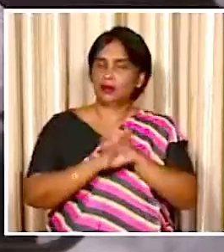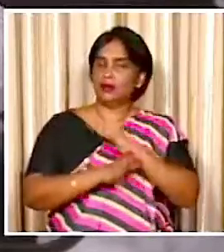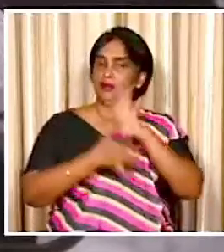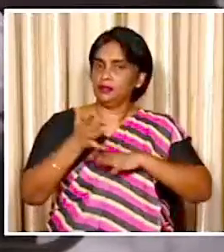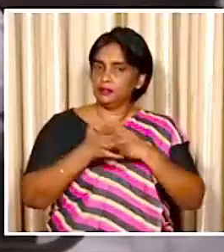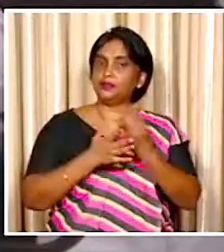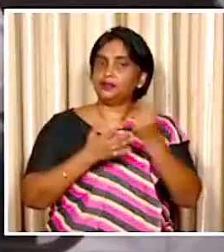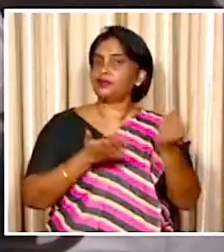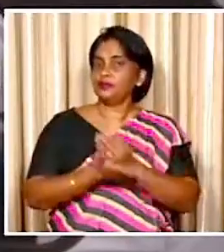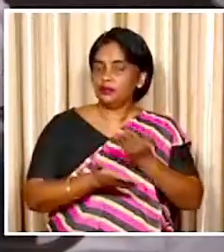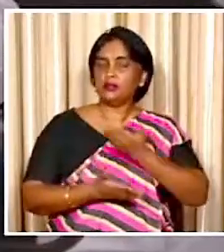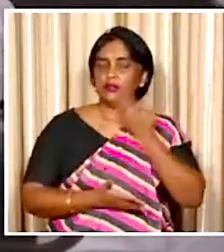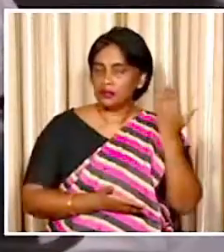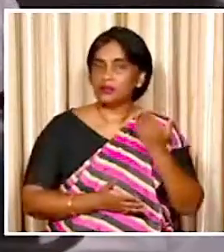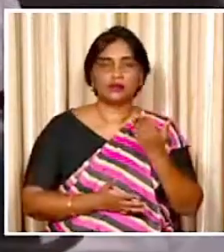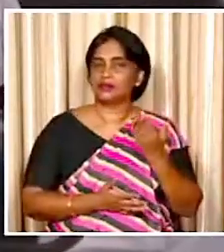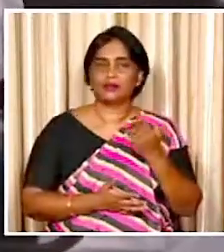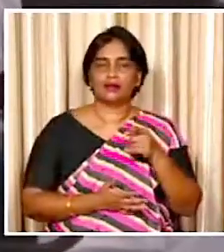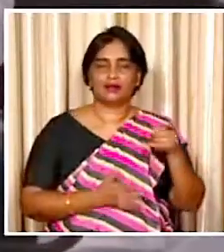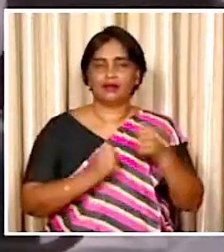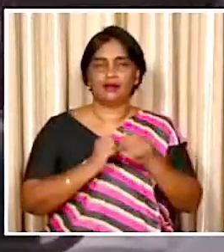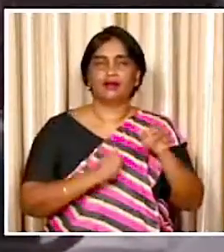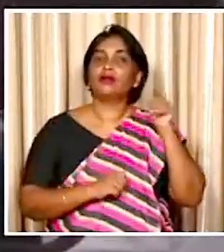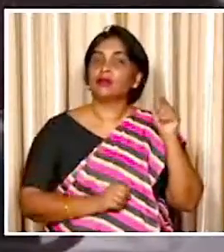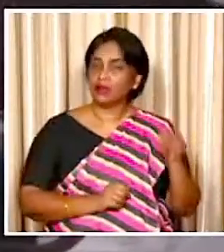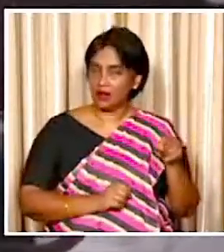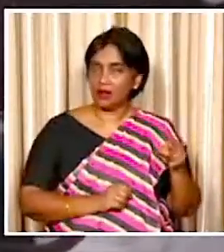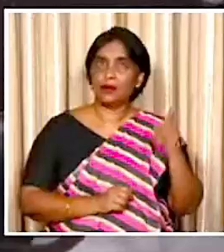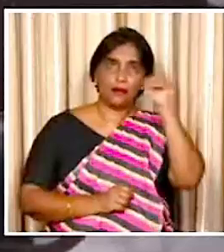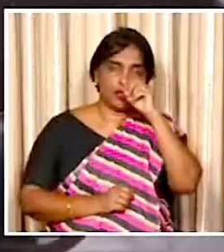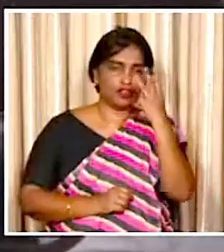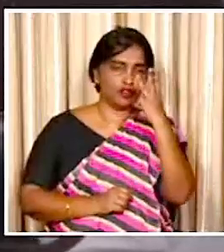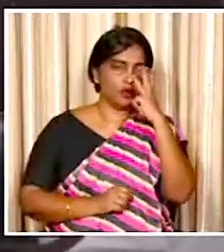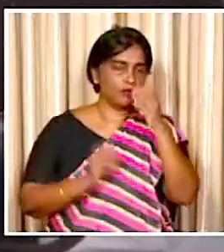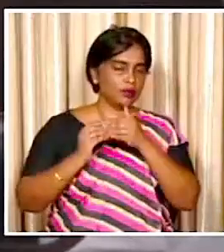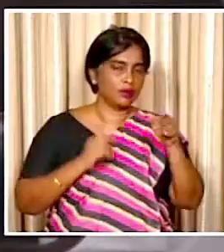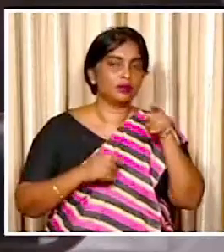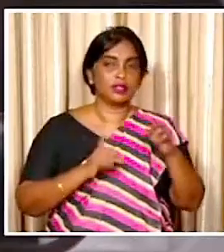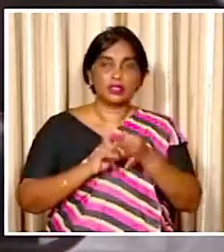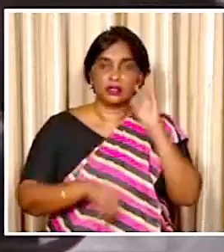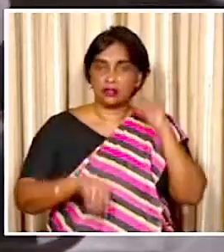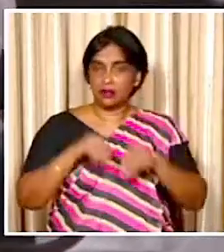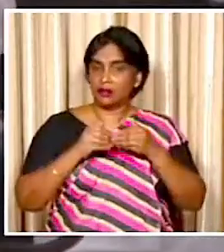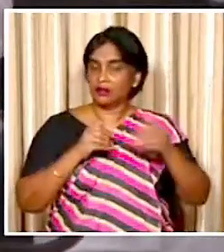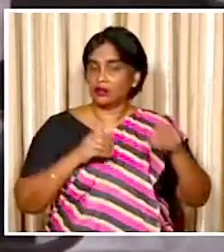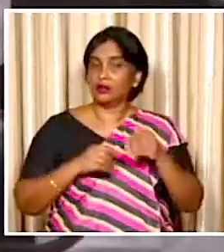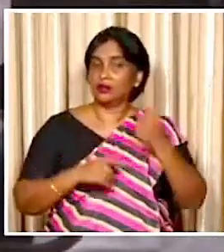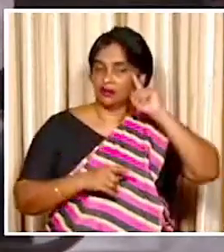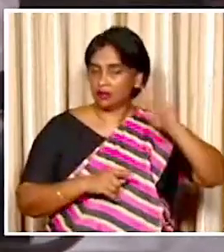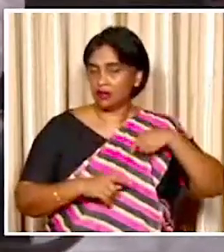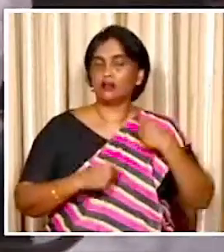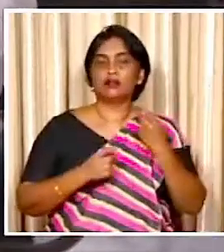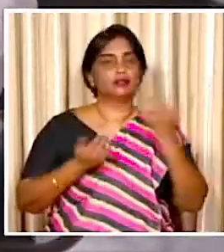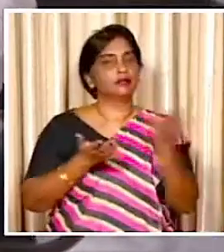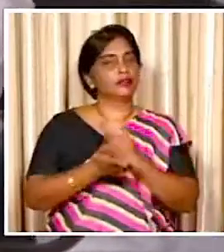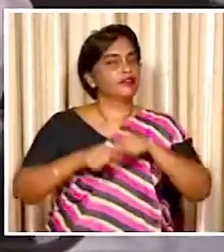මේ මුදල් වෙන් කරගන්න තිබුණා. නෑ, ඒක නෙමෙයි මේ කරන්නේ. මේ මාස 3 තියෙන මේ ජනාධිපතිවරණයට හිතුමනාපට සල්ලි